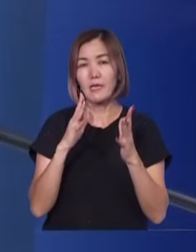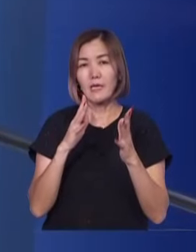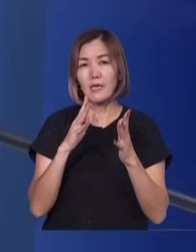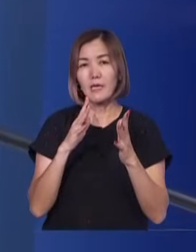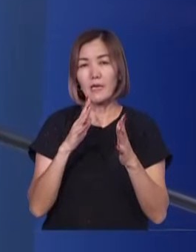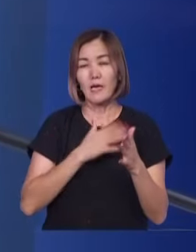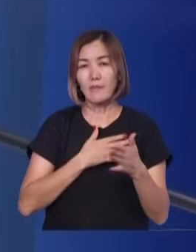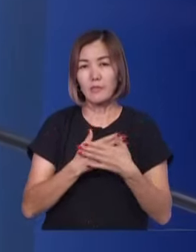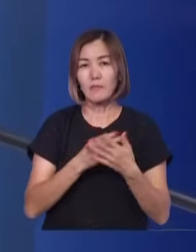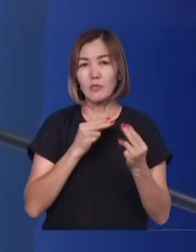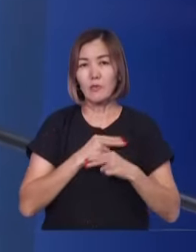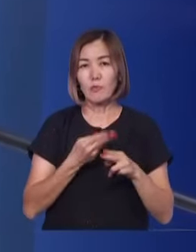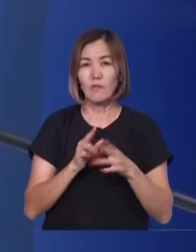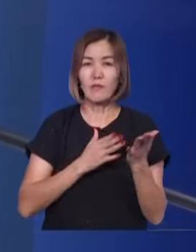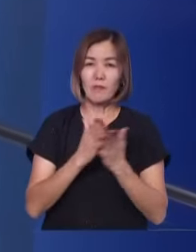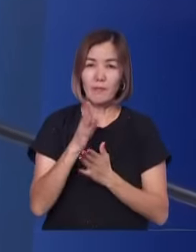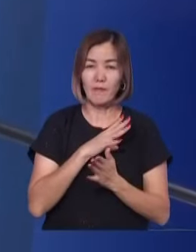работу в этом направлении